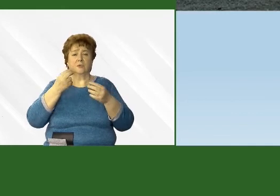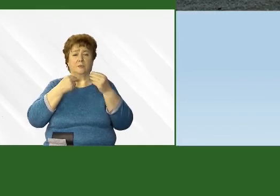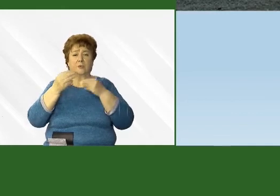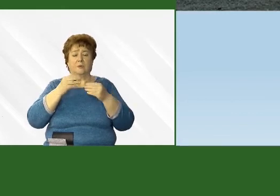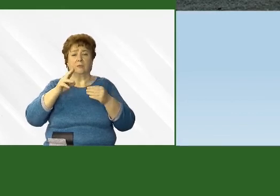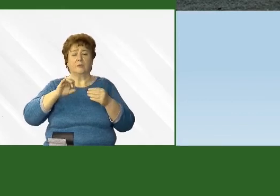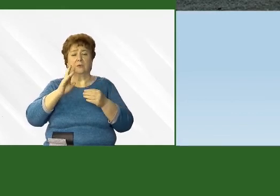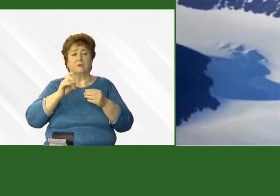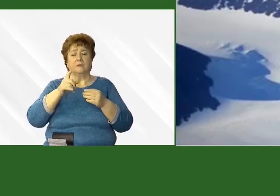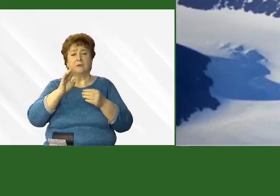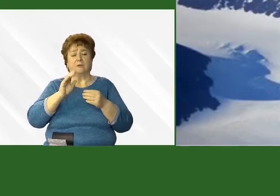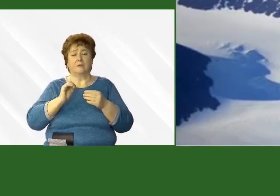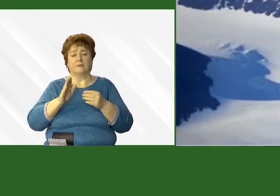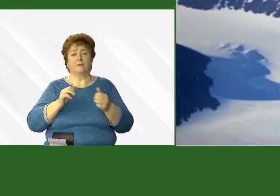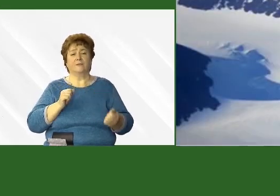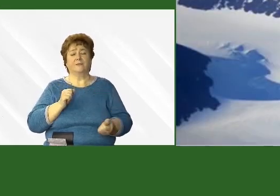питания пингвинов.